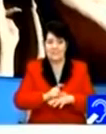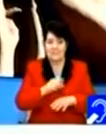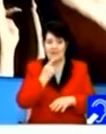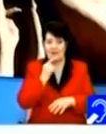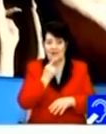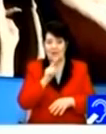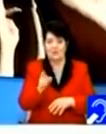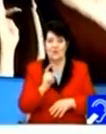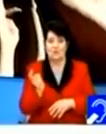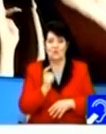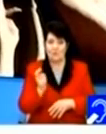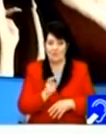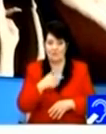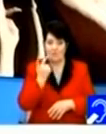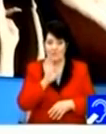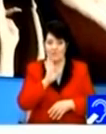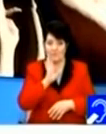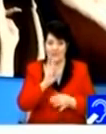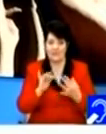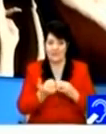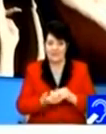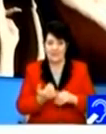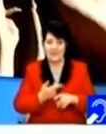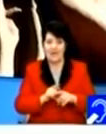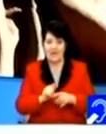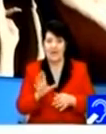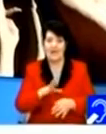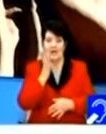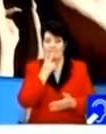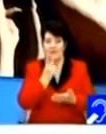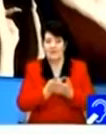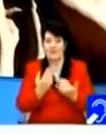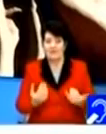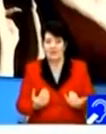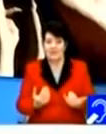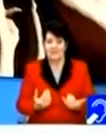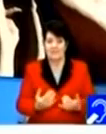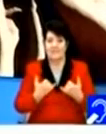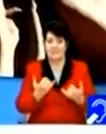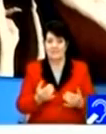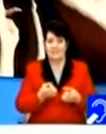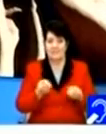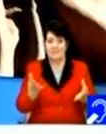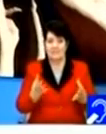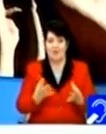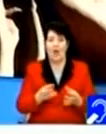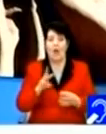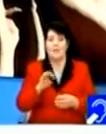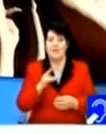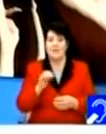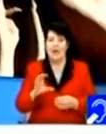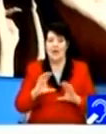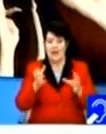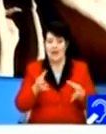în gospodărie. Vorbim despre femeile de la sate, pe care le-am găsit muncind și astăzi, când este marcată Ziua Mondială a Femeilor din